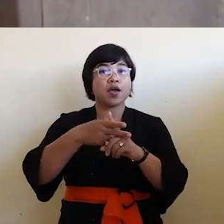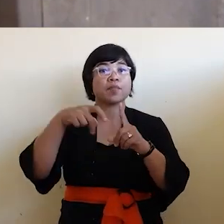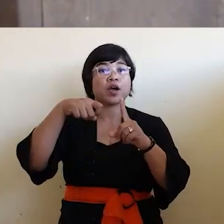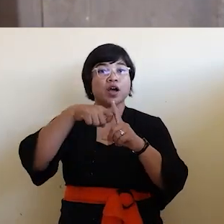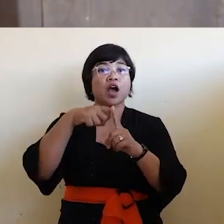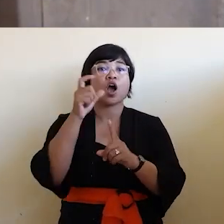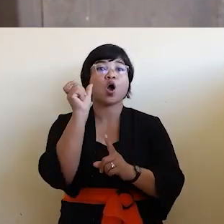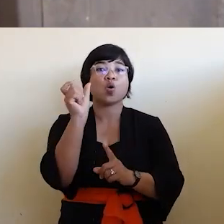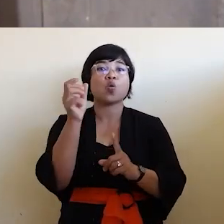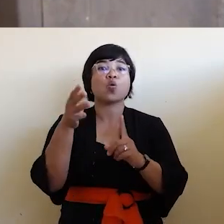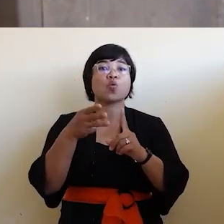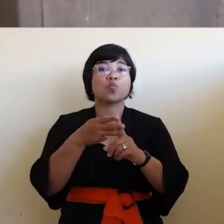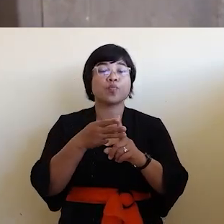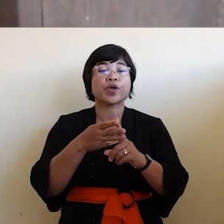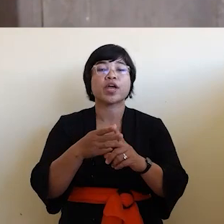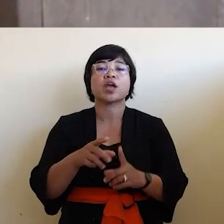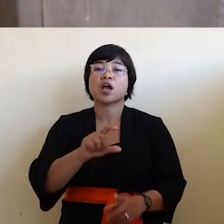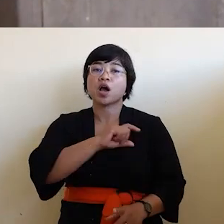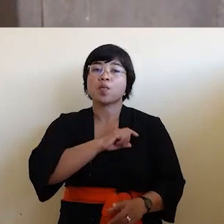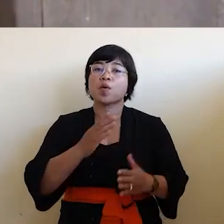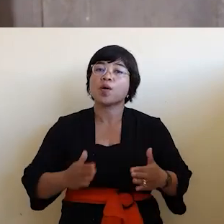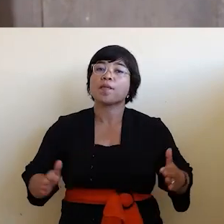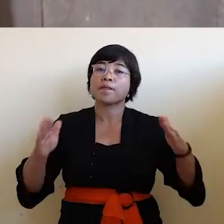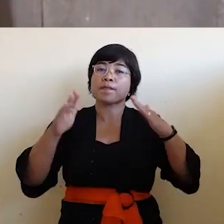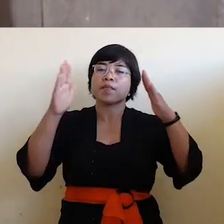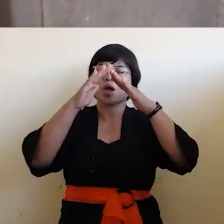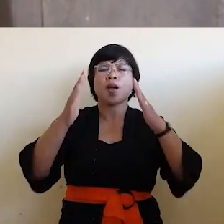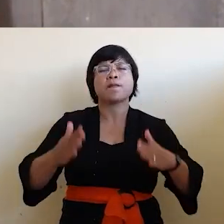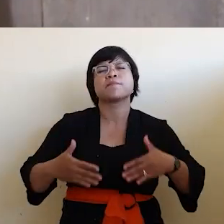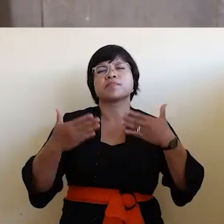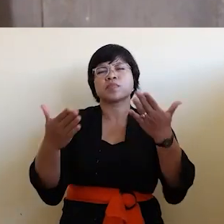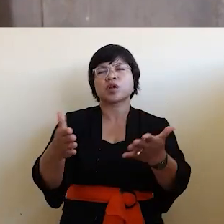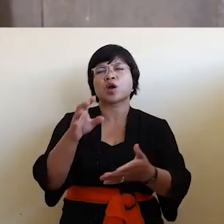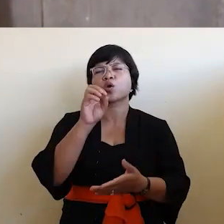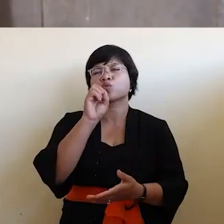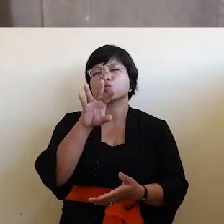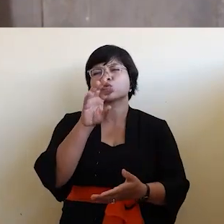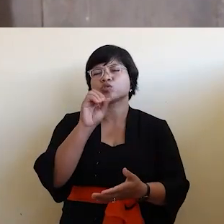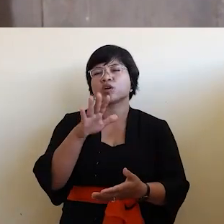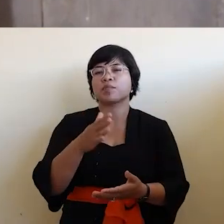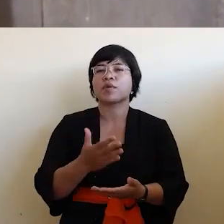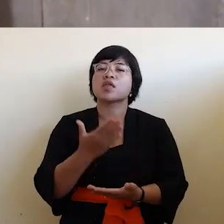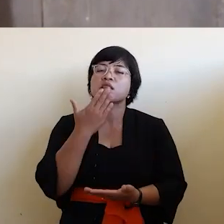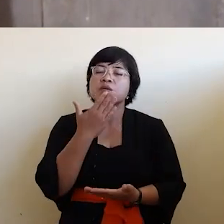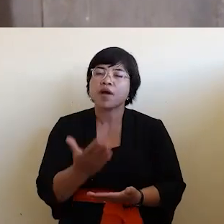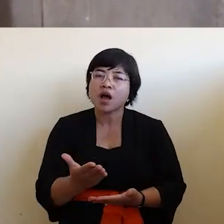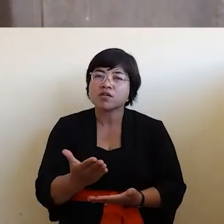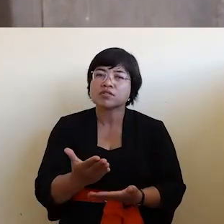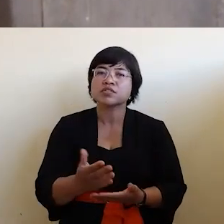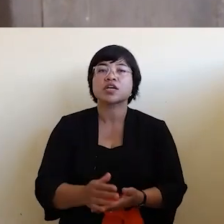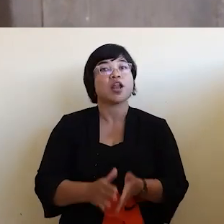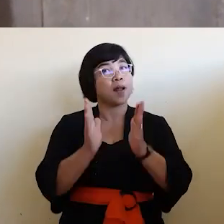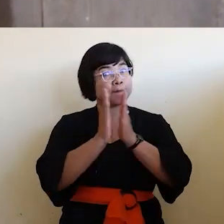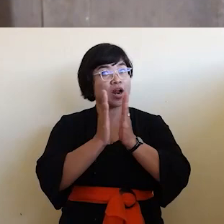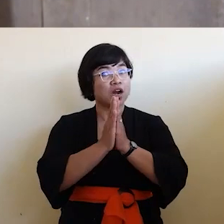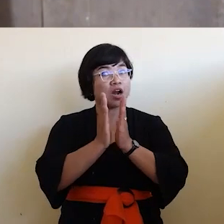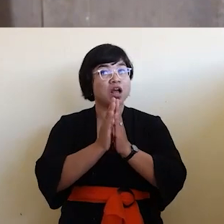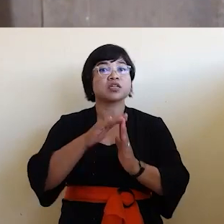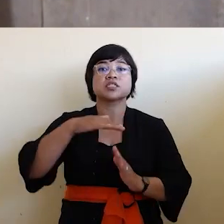Bangli, menyampaikan ucapan terima kasih dan penghargaan yang setinggi-tingginya